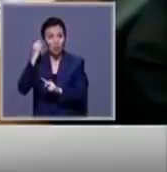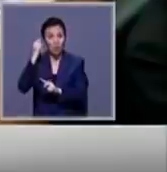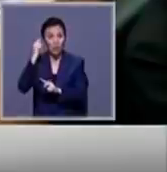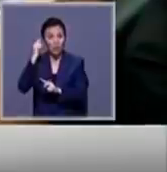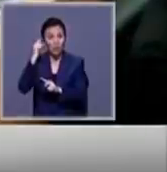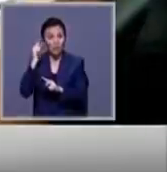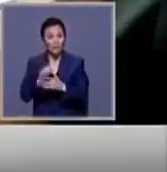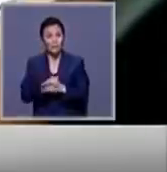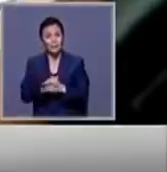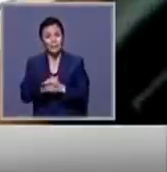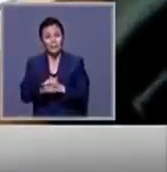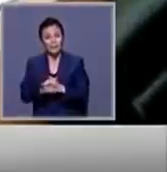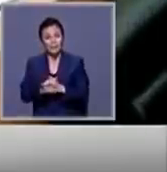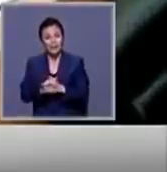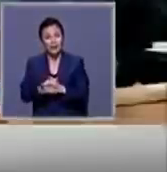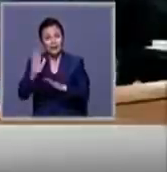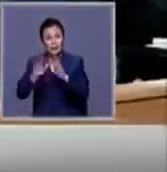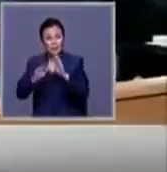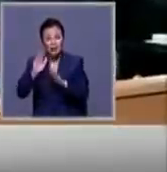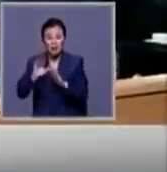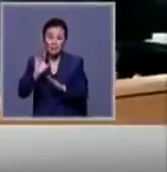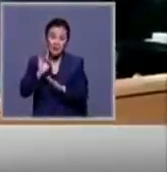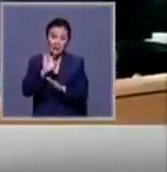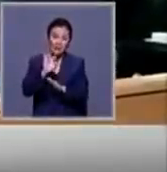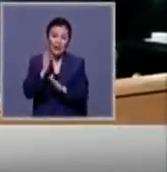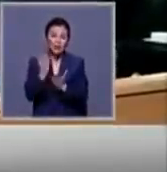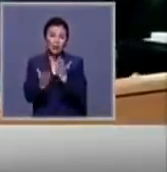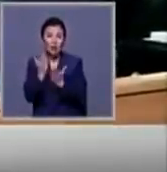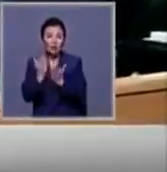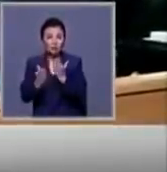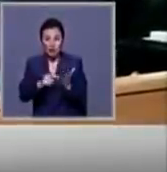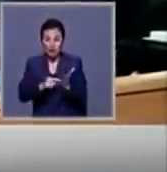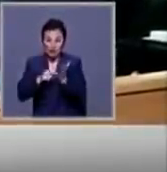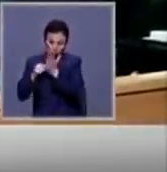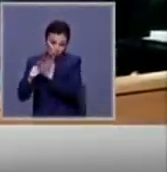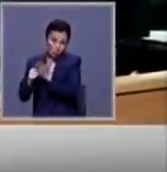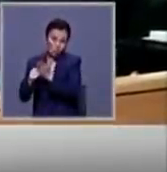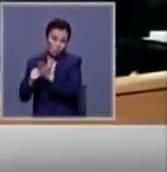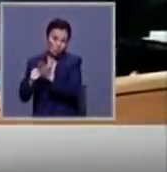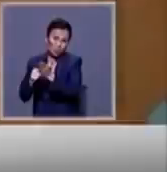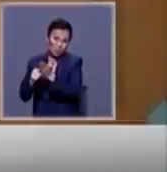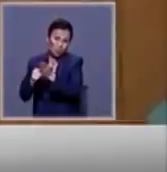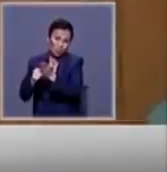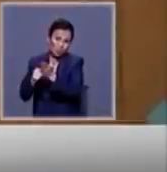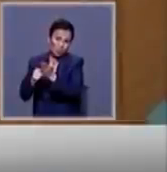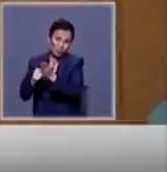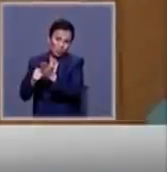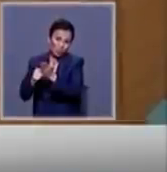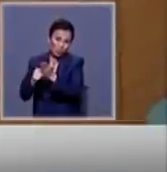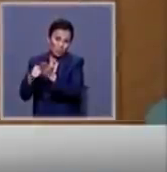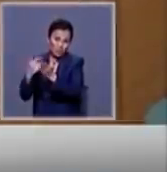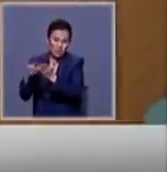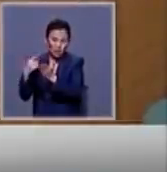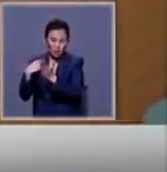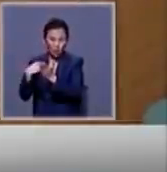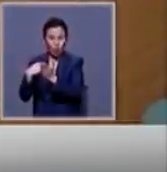ที่เอาวันที่9ก็ได้วันที่8ก็ได้ใช่ไหมฮะส่งไปตอนนั้นผมถามว่าตอนนั้นมันเป็นช่วงอะไร